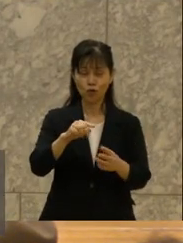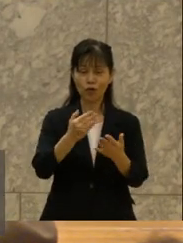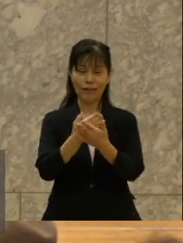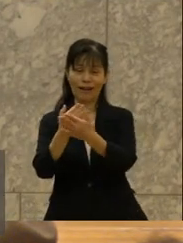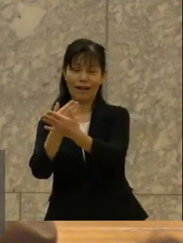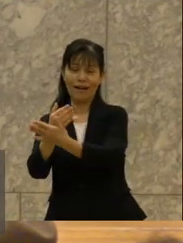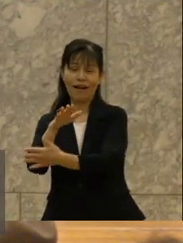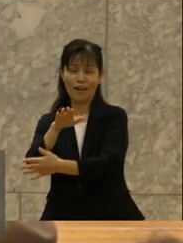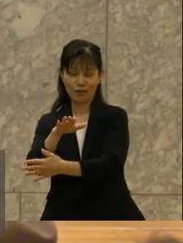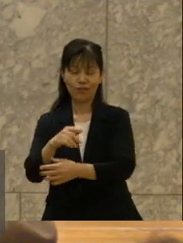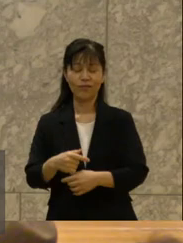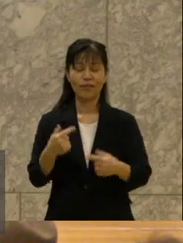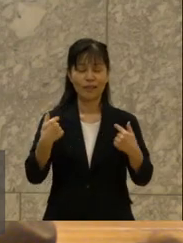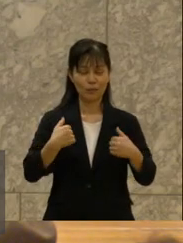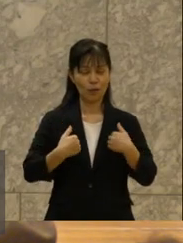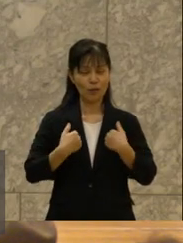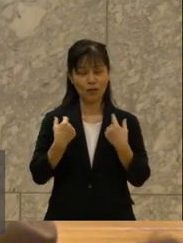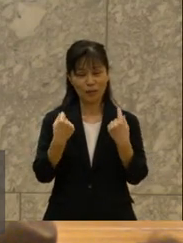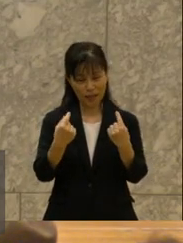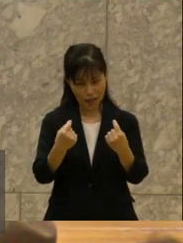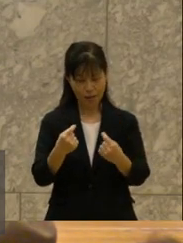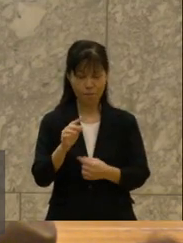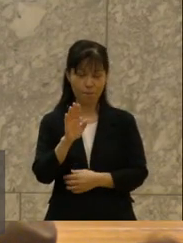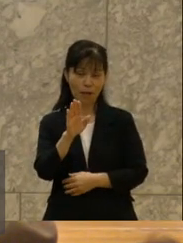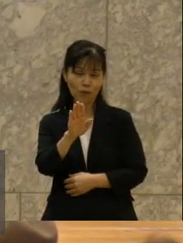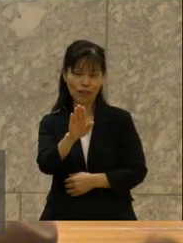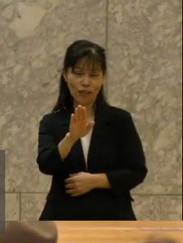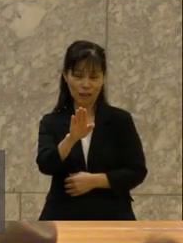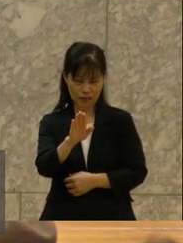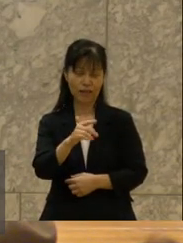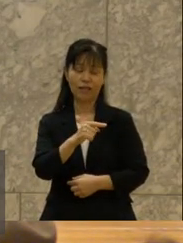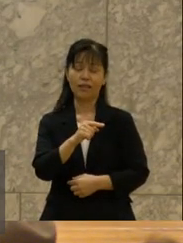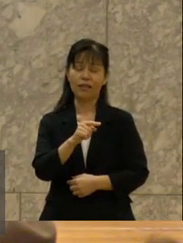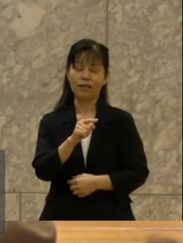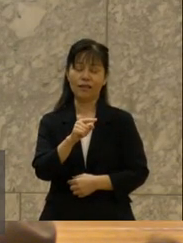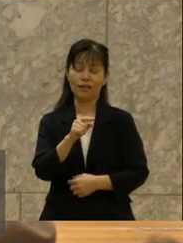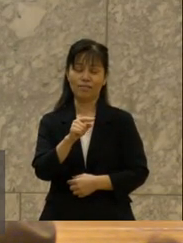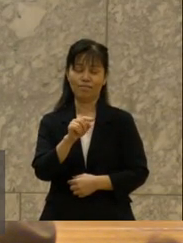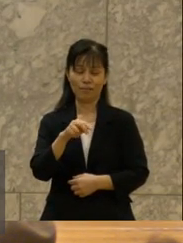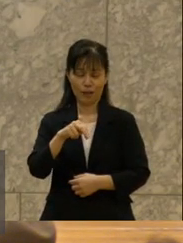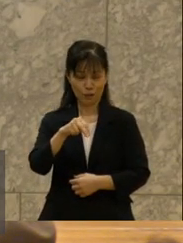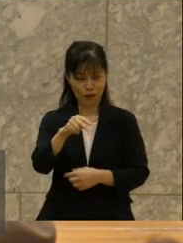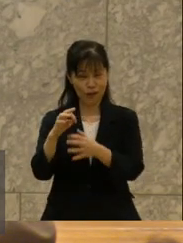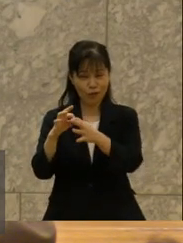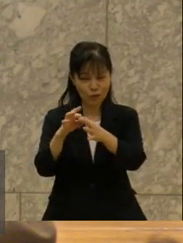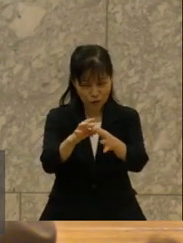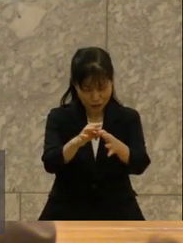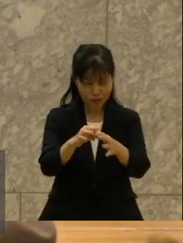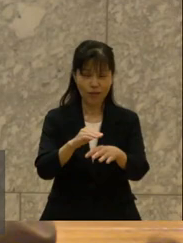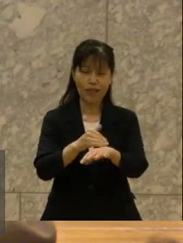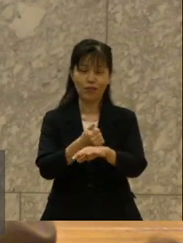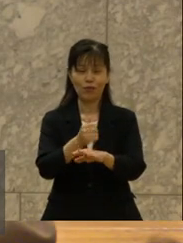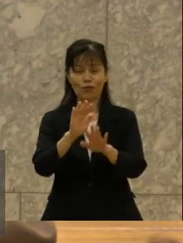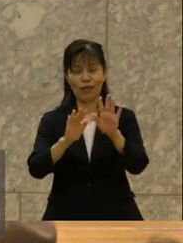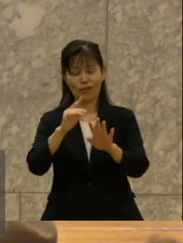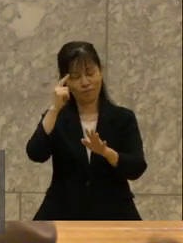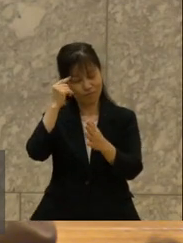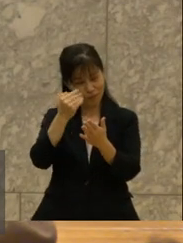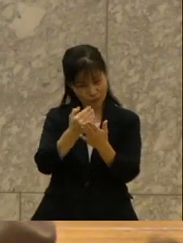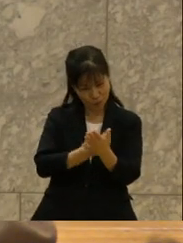こう楽しんでるこう常に思考停止ではなく常に前を向いて歩き続ける